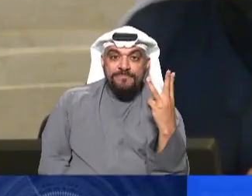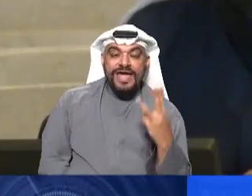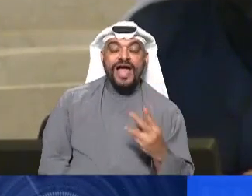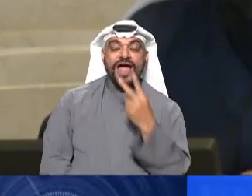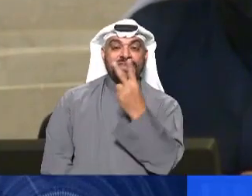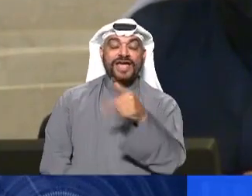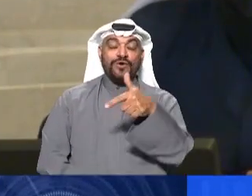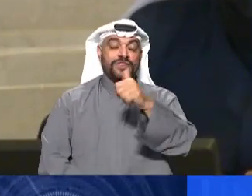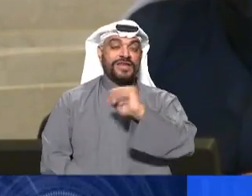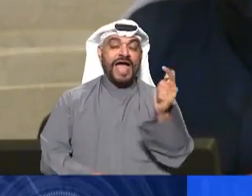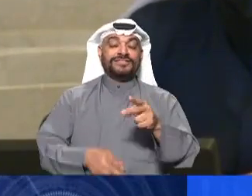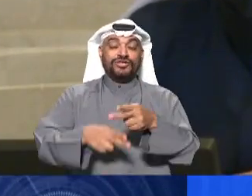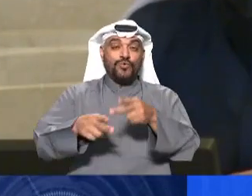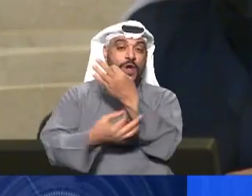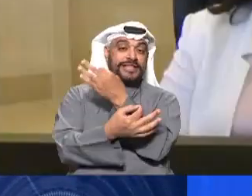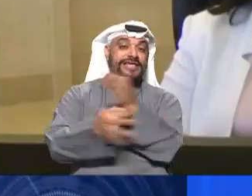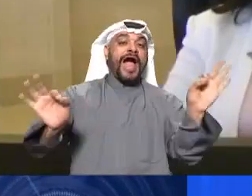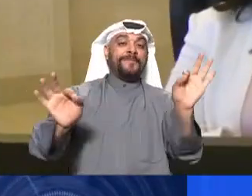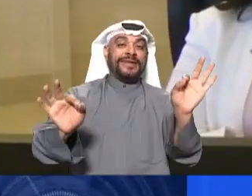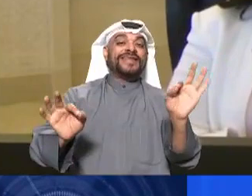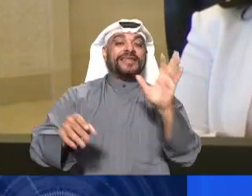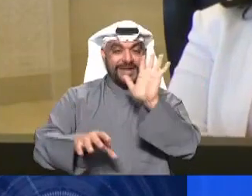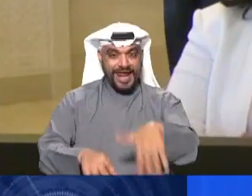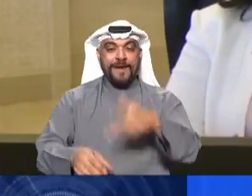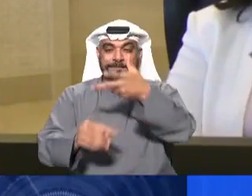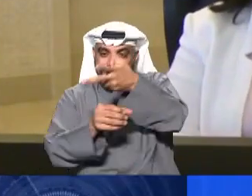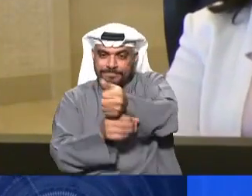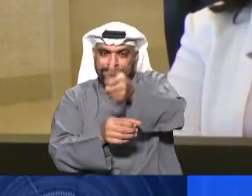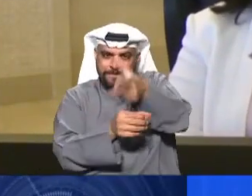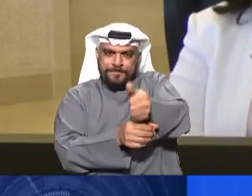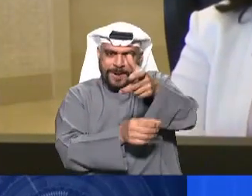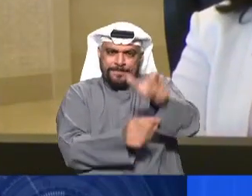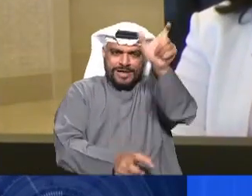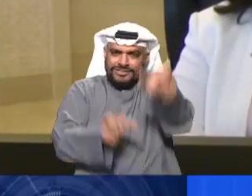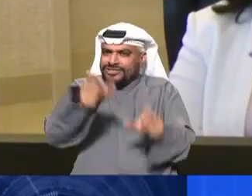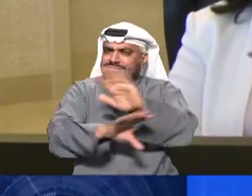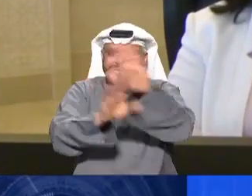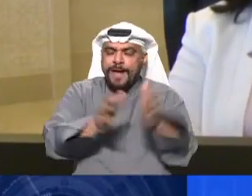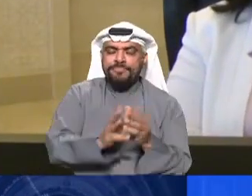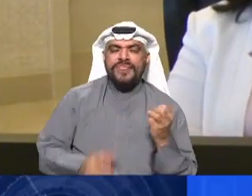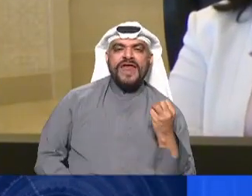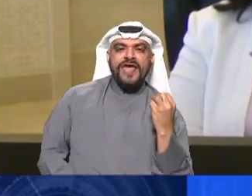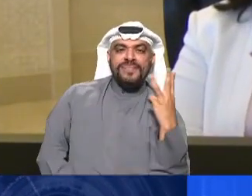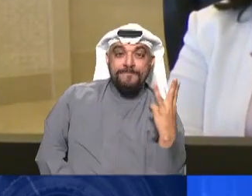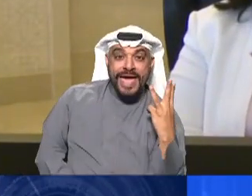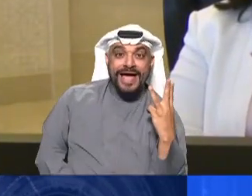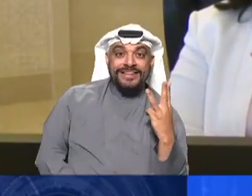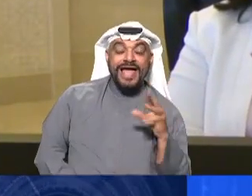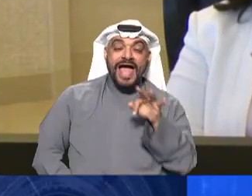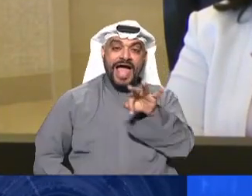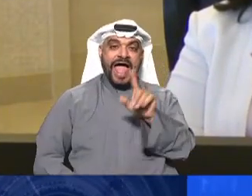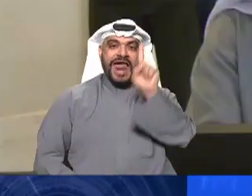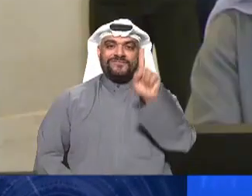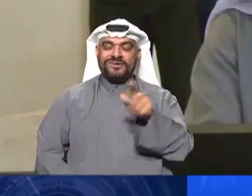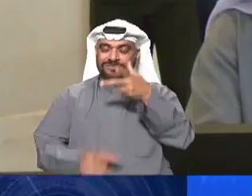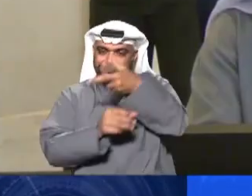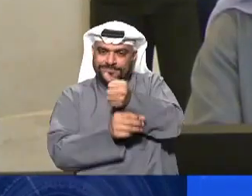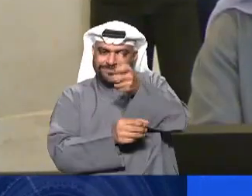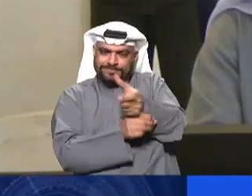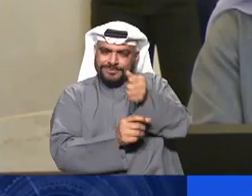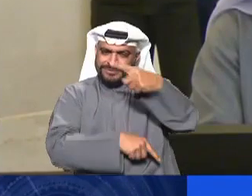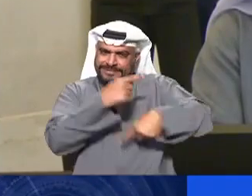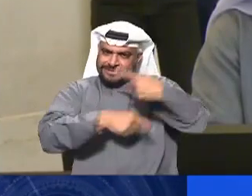322 ألف شخص حتى الآن. وبهذا الصدد دعا مجلس الوزراء المواطنين والمقيمين كافة إلى مواصلة